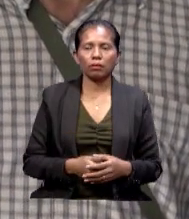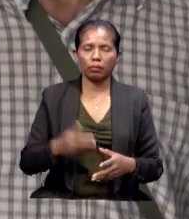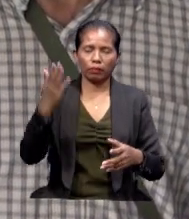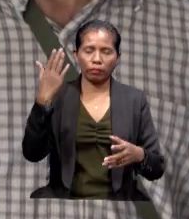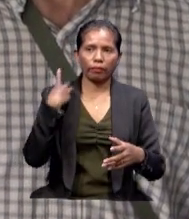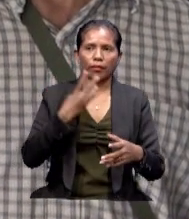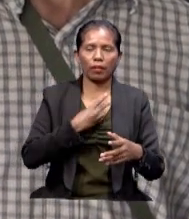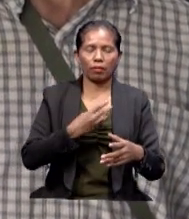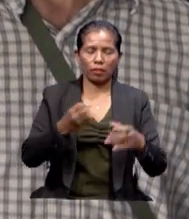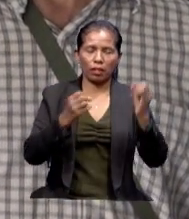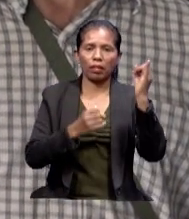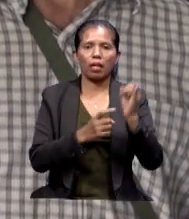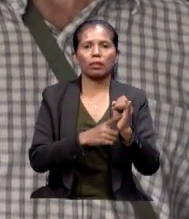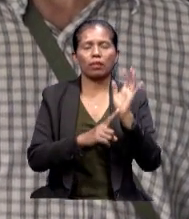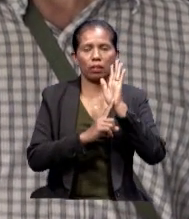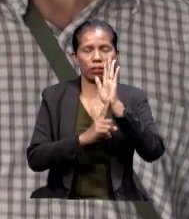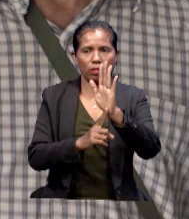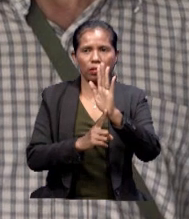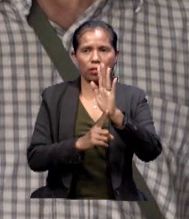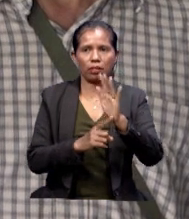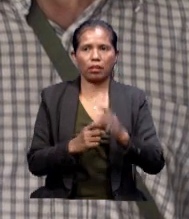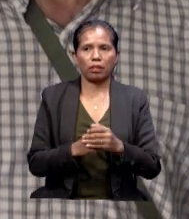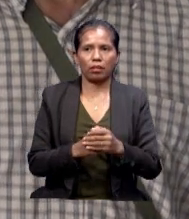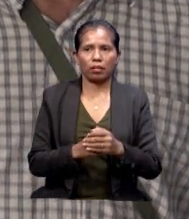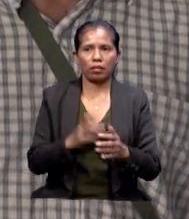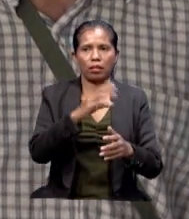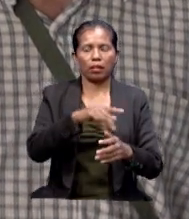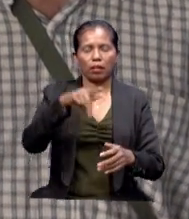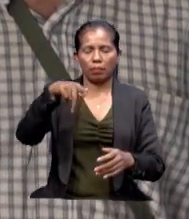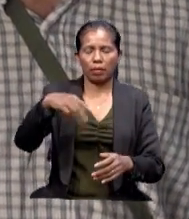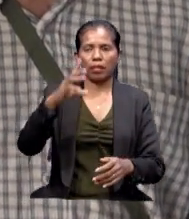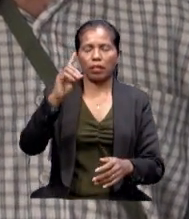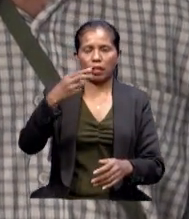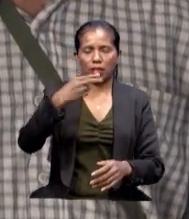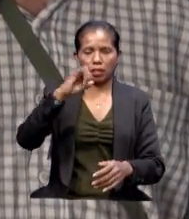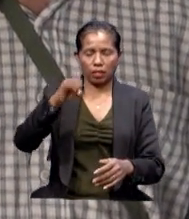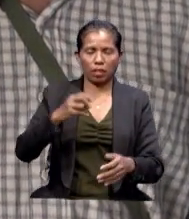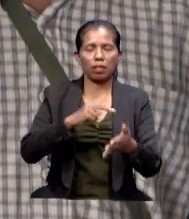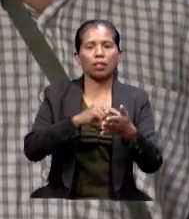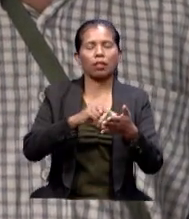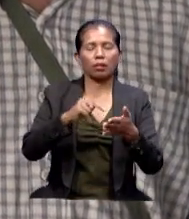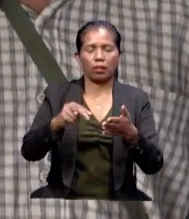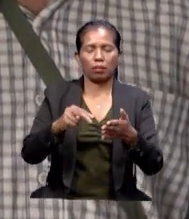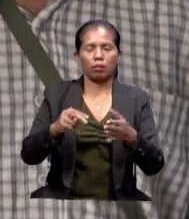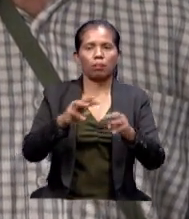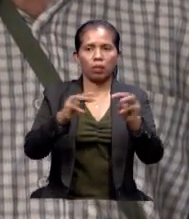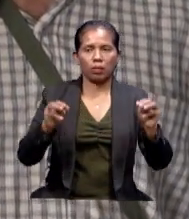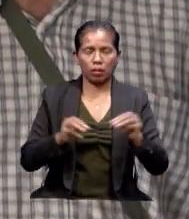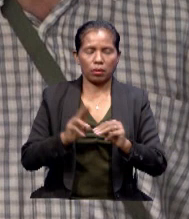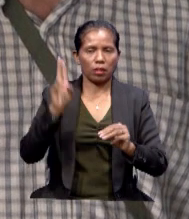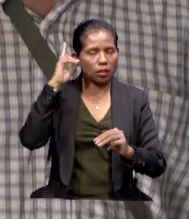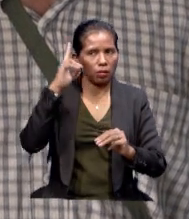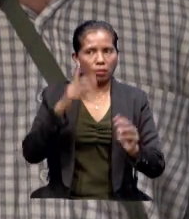kami mesti inform verbalmente ya ya parte PDHJ a nivel municipio, parte familia va a fuatene, tío va a fuatene,